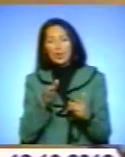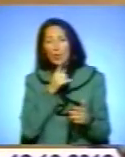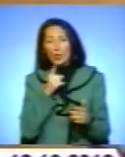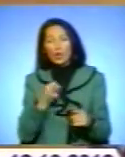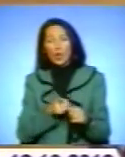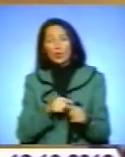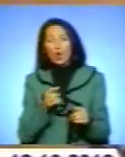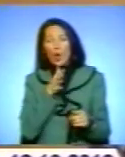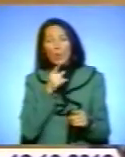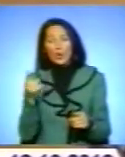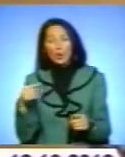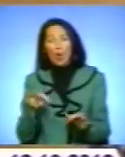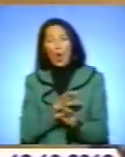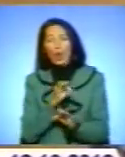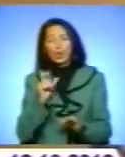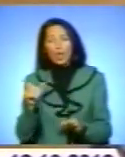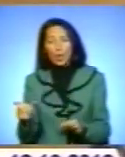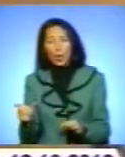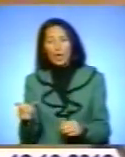періоду одинокий,